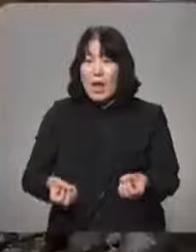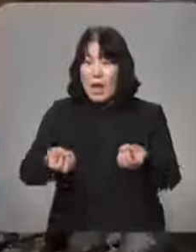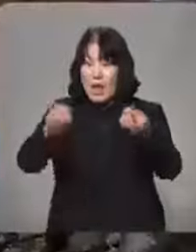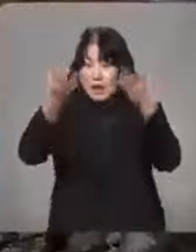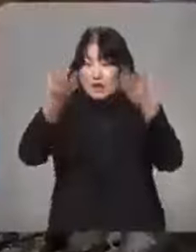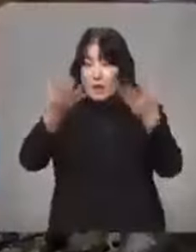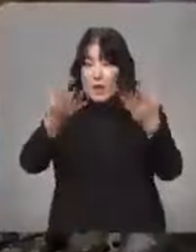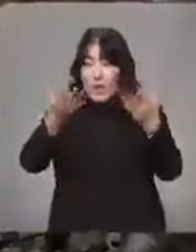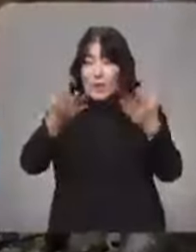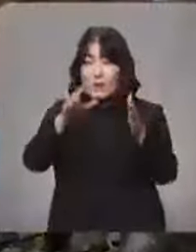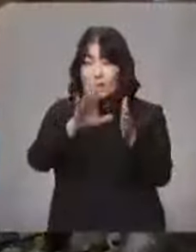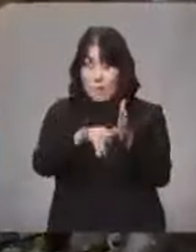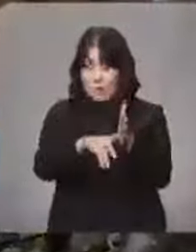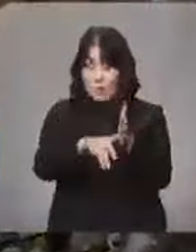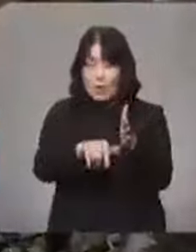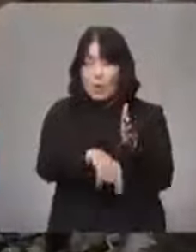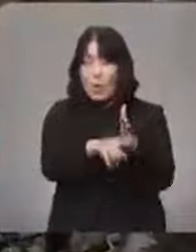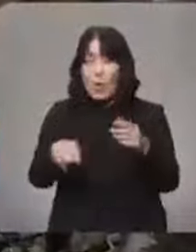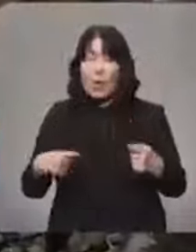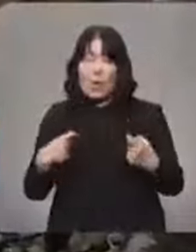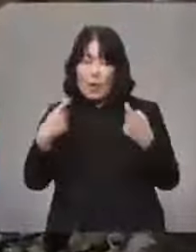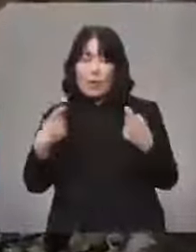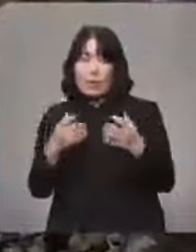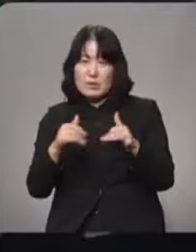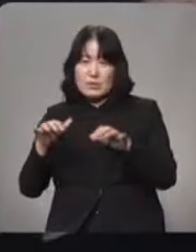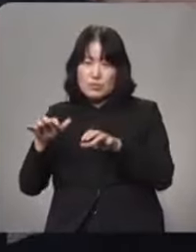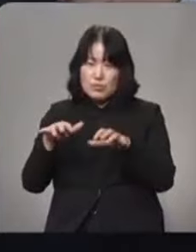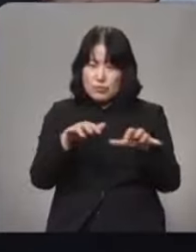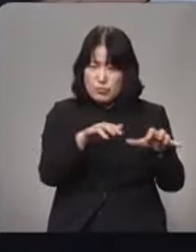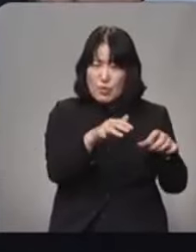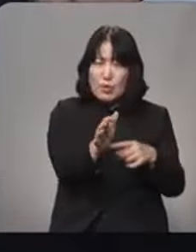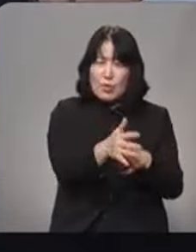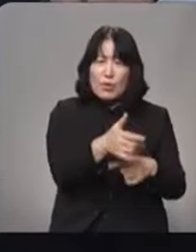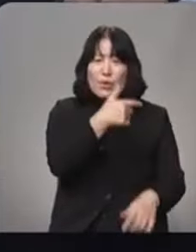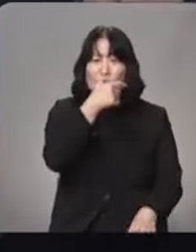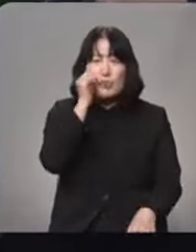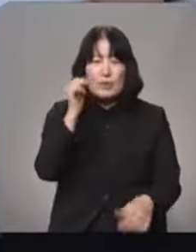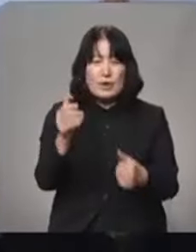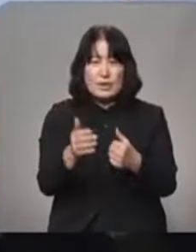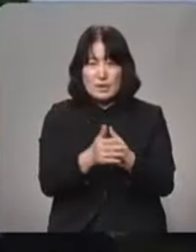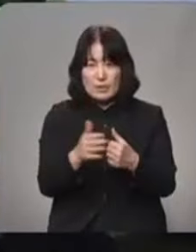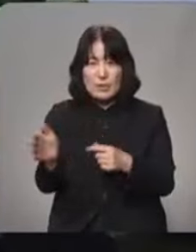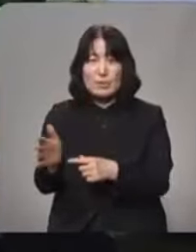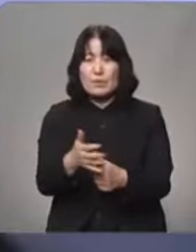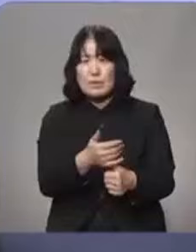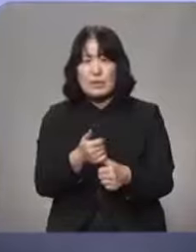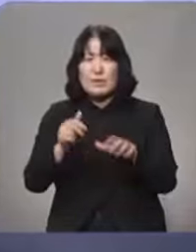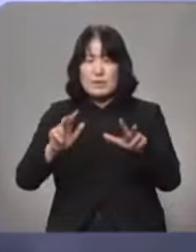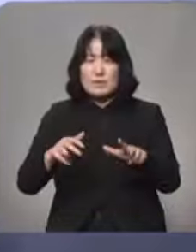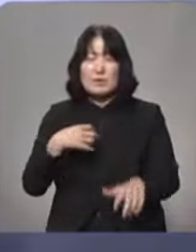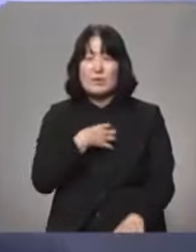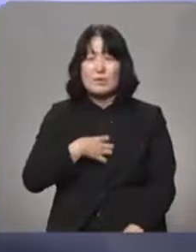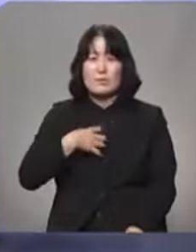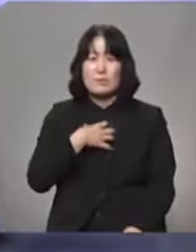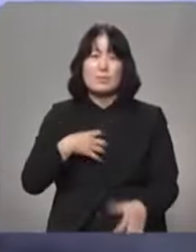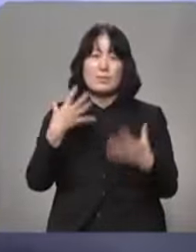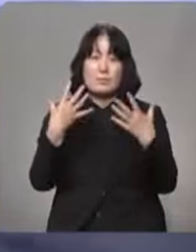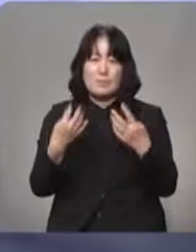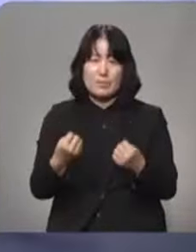도루묵 양미리 축제장에서는 관광객이 몰리면 고기가 모자랄 수 있다며 어민들은 벌써부터